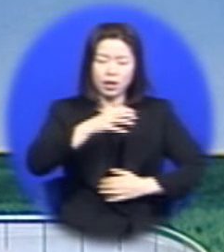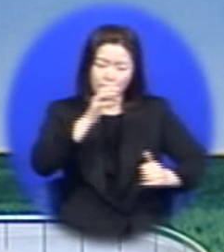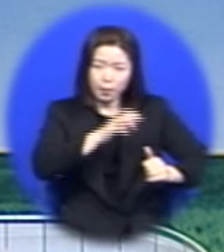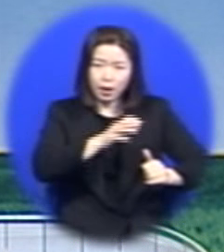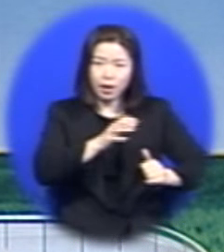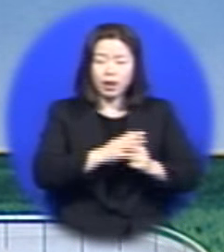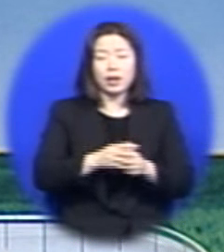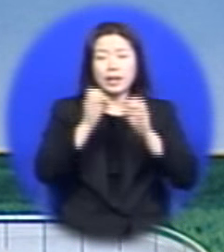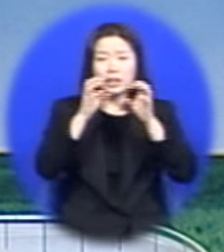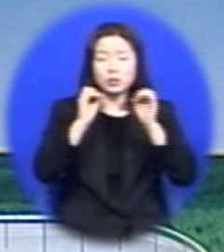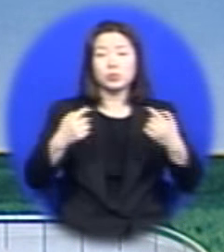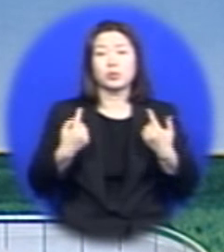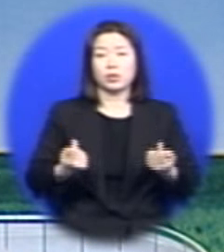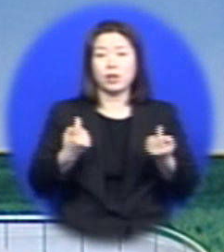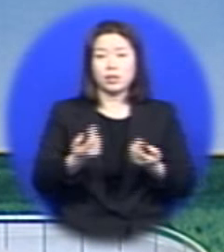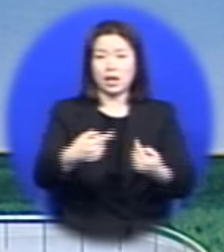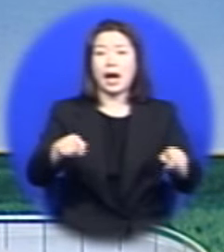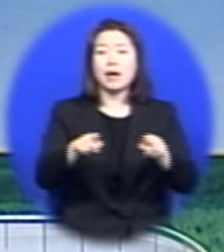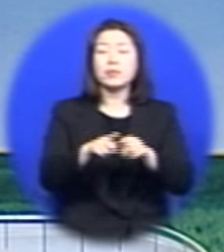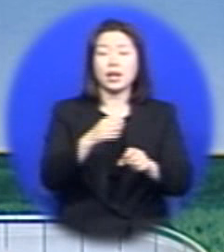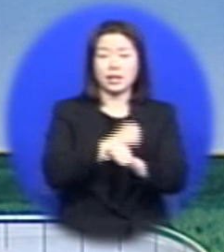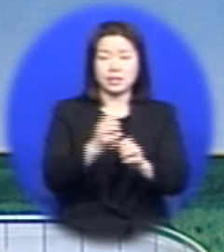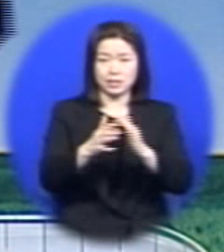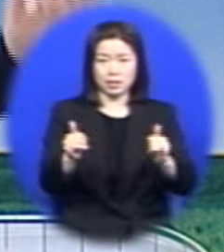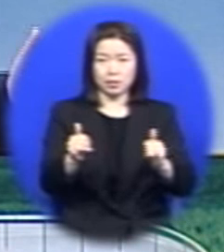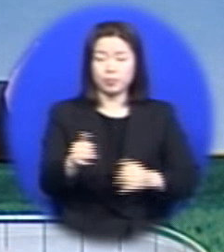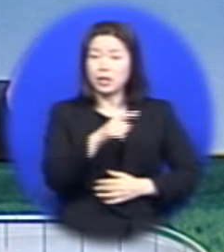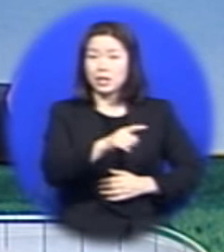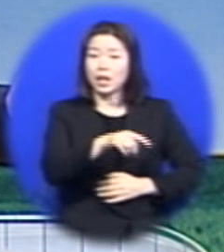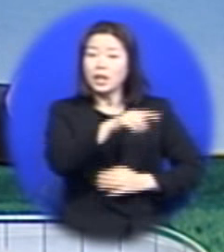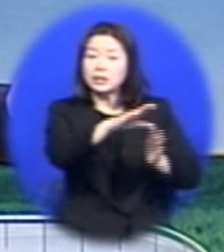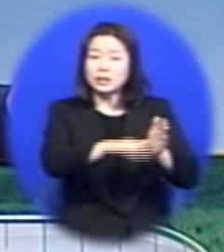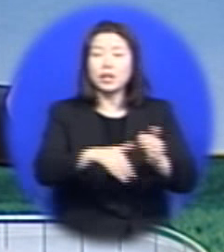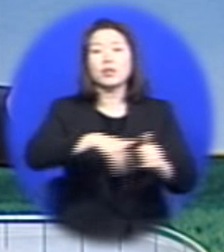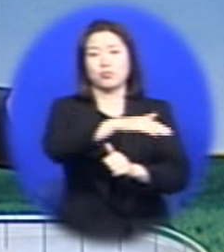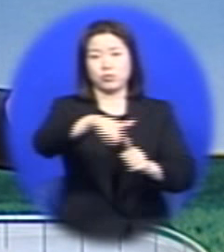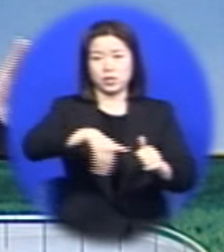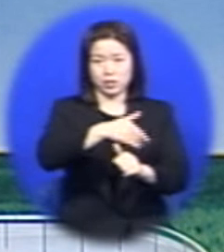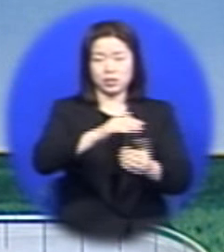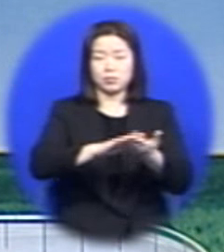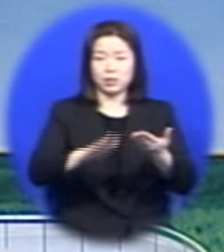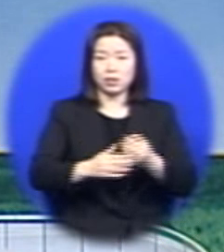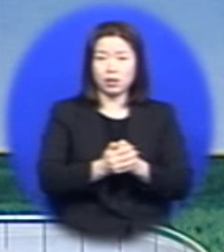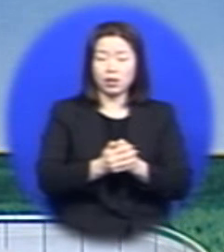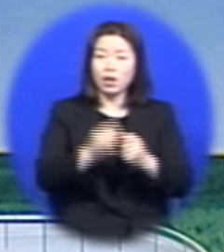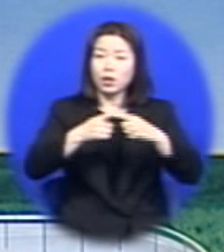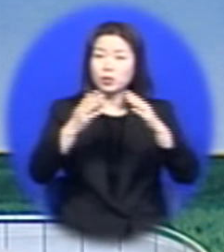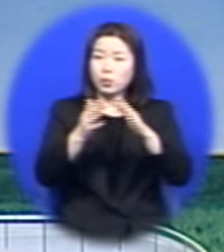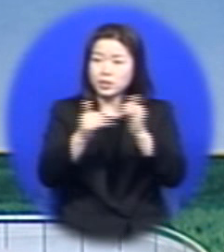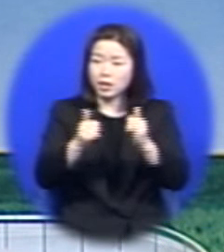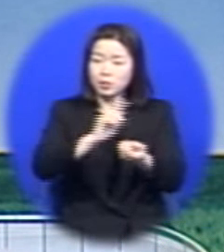전도 여행을 함께 했던 사람입니다. 이것이 당시의 분위기였어요. 교인들끼리 서로